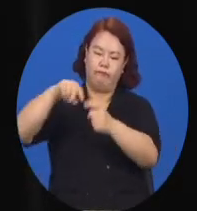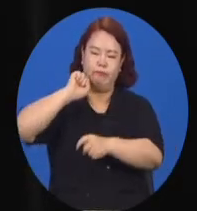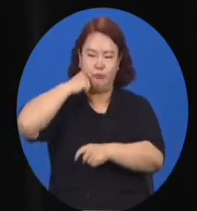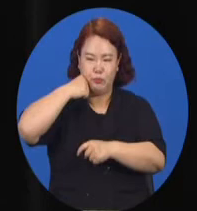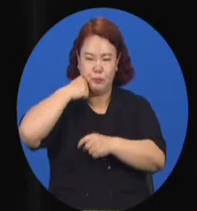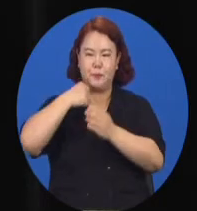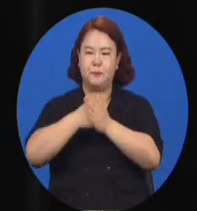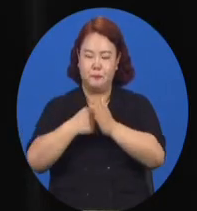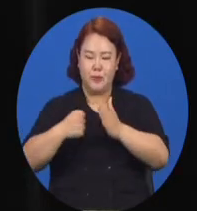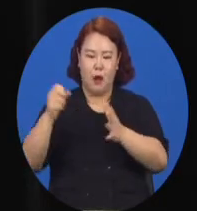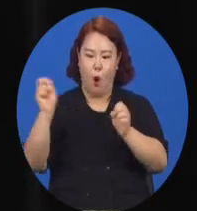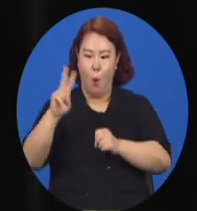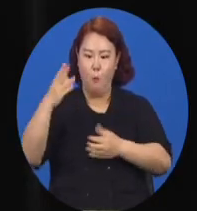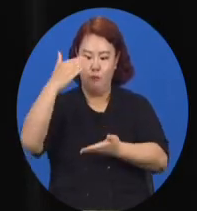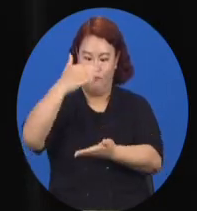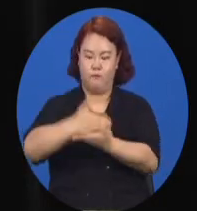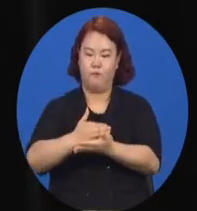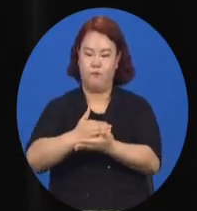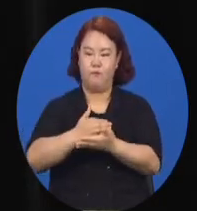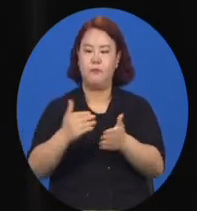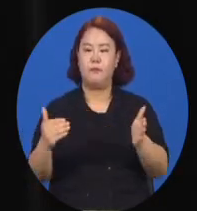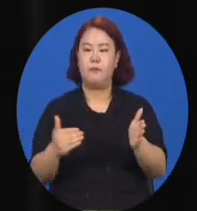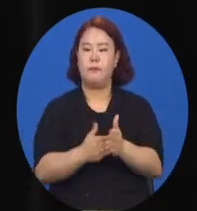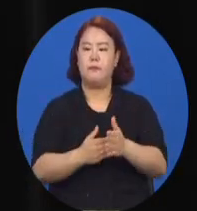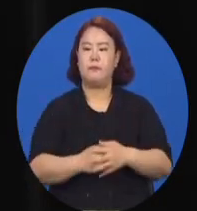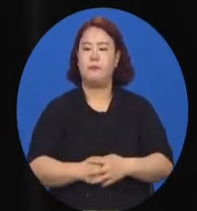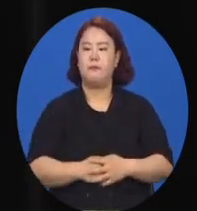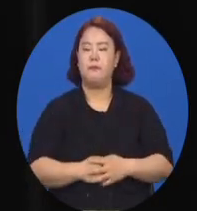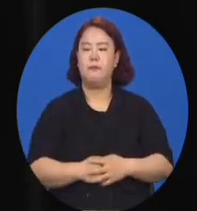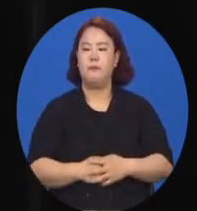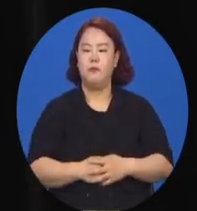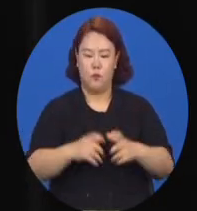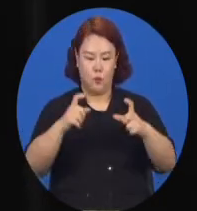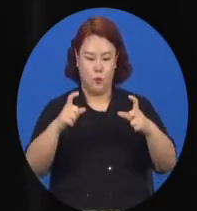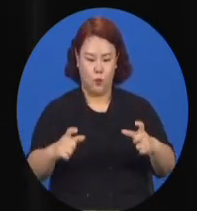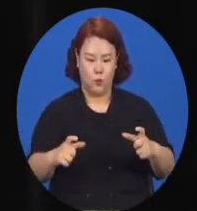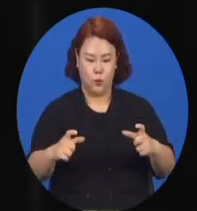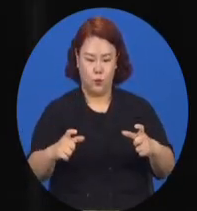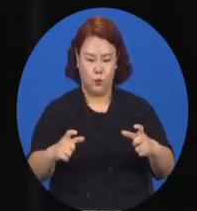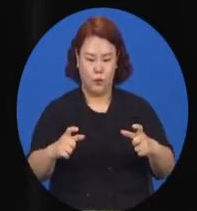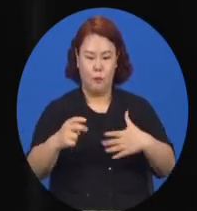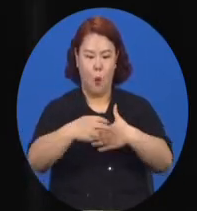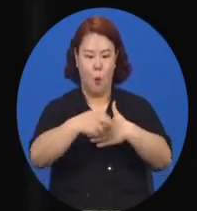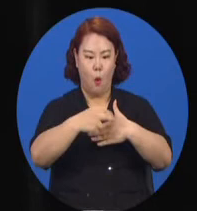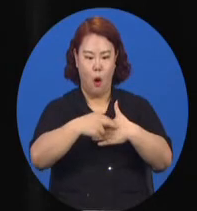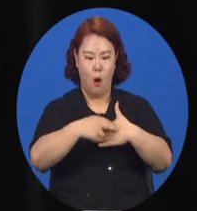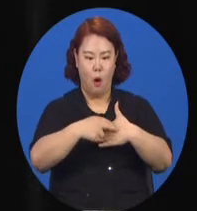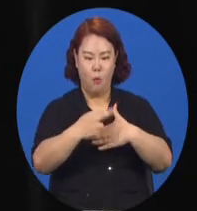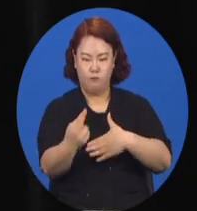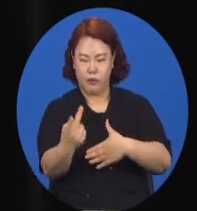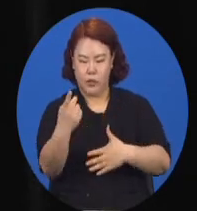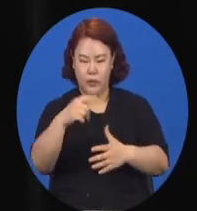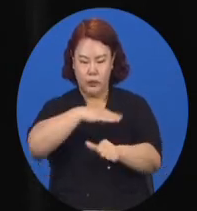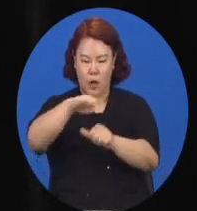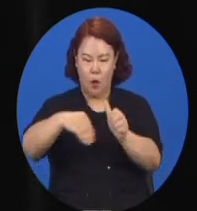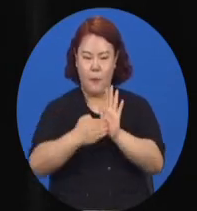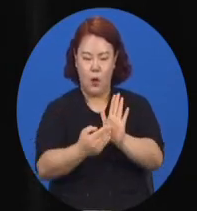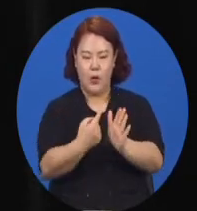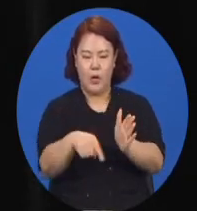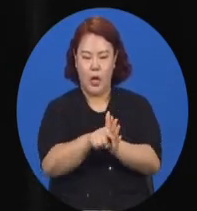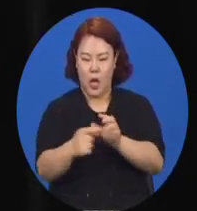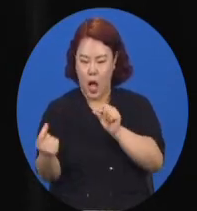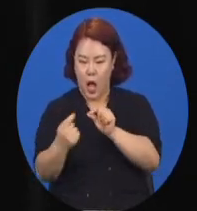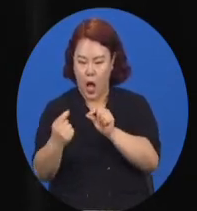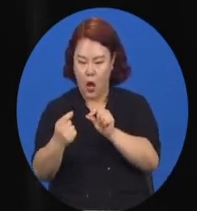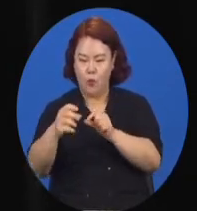견디지 못해 갑자기 문을 닫는 사태가 발생이 됐습니다. 우리 군에서는 의료 공백 상황을 막기 위해서 인근